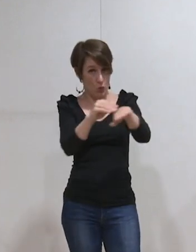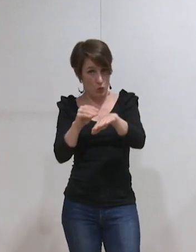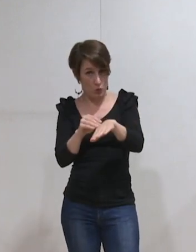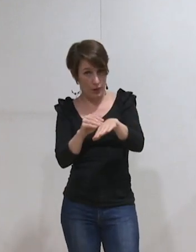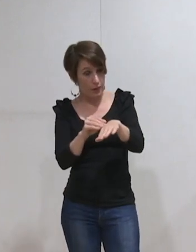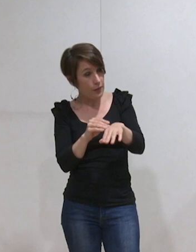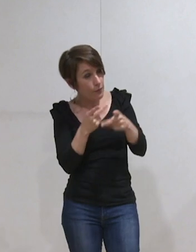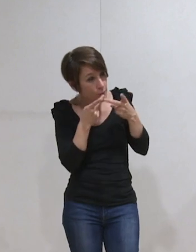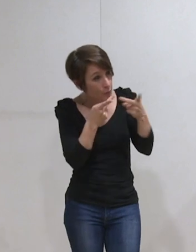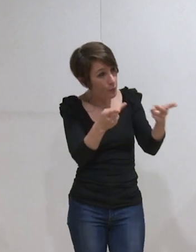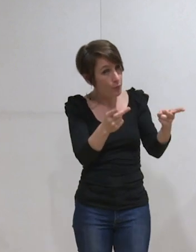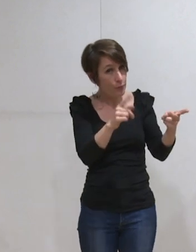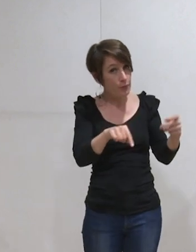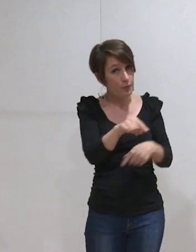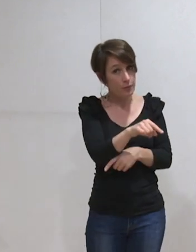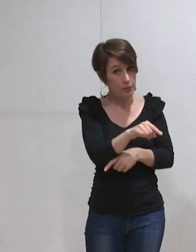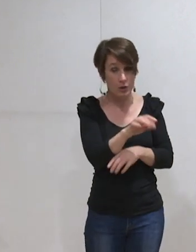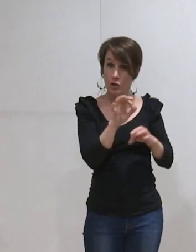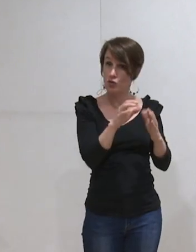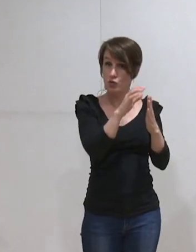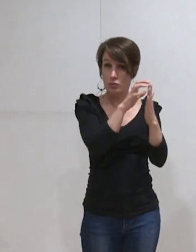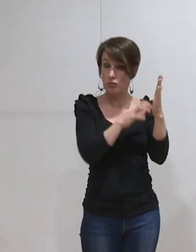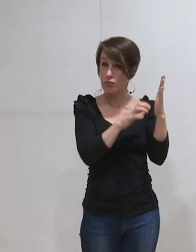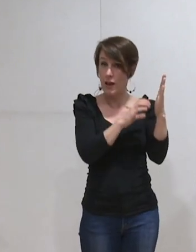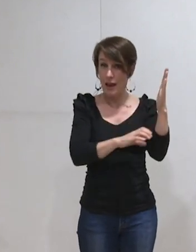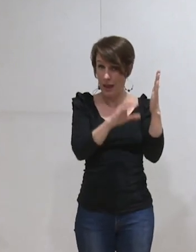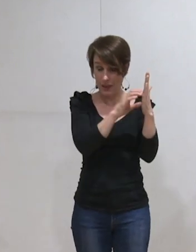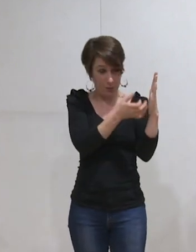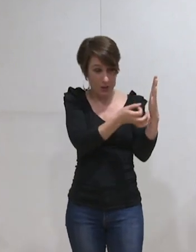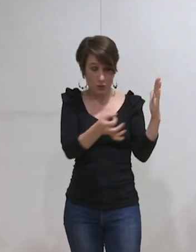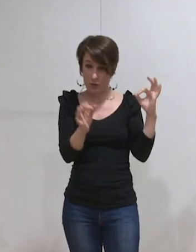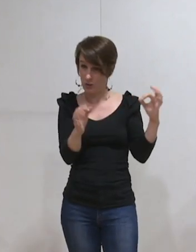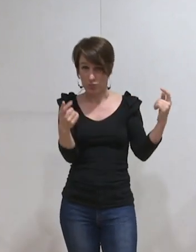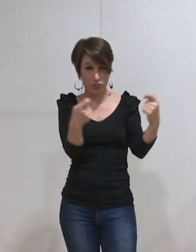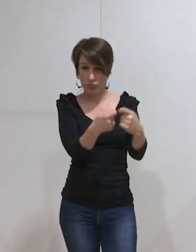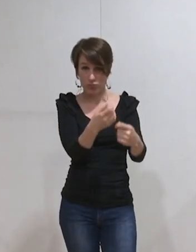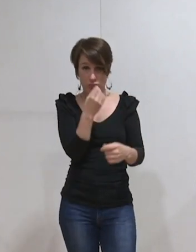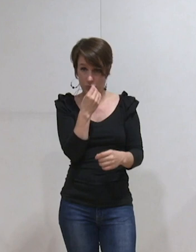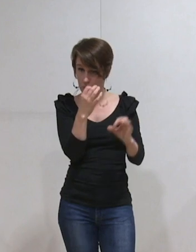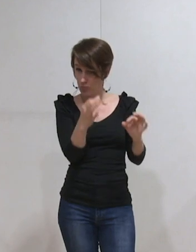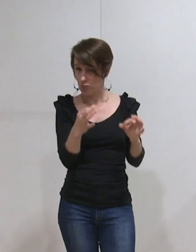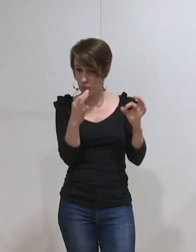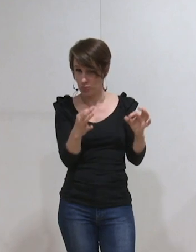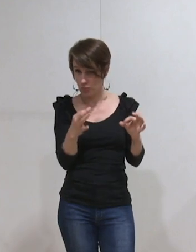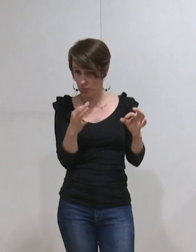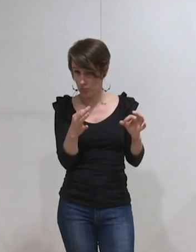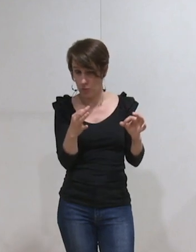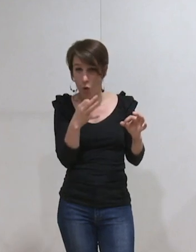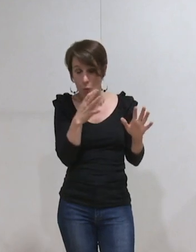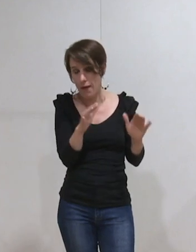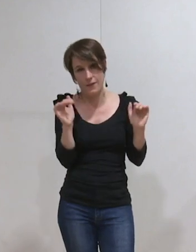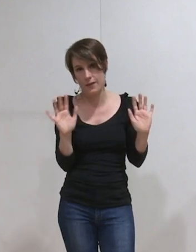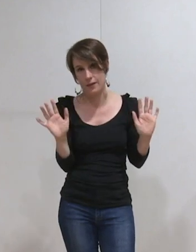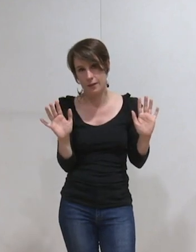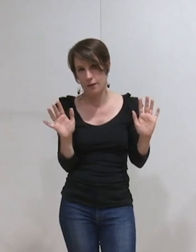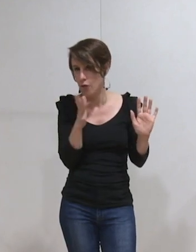le exactement ce qui est indiqué dans la délibération donc ce n'est pas ce n'est pas évitable et c'est